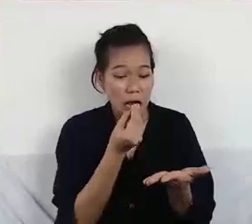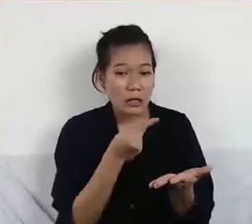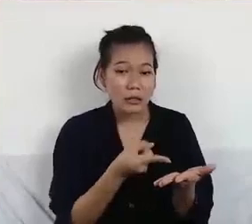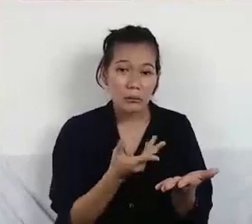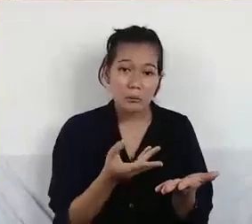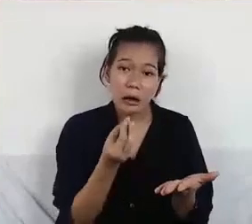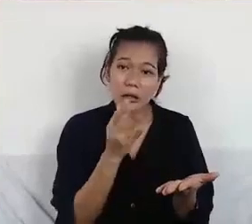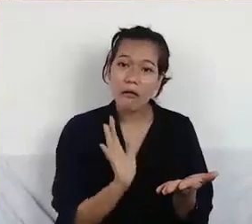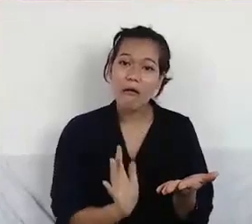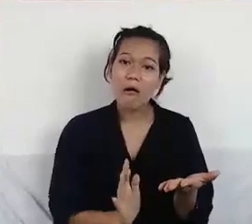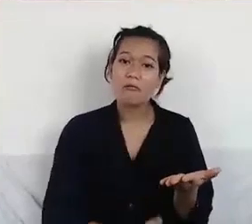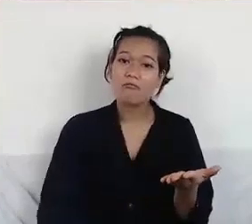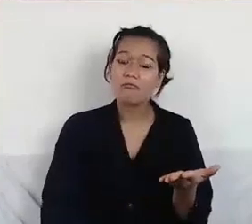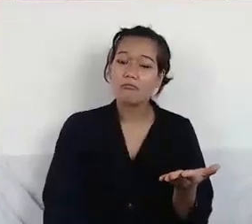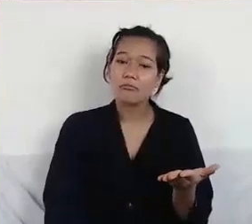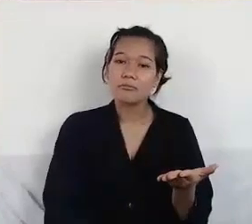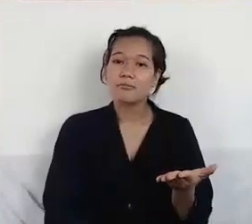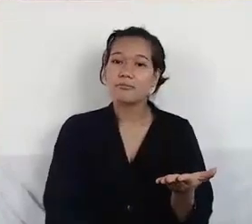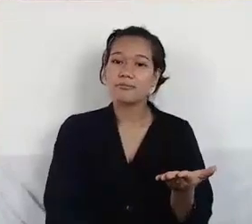Ayo.